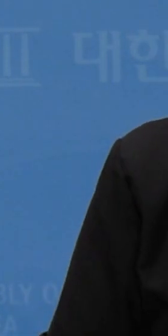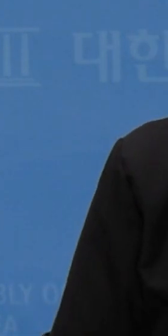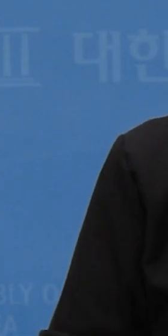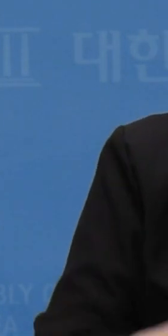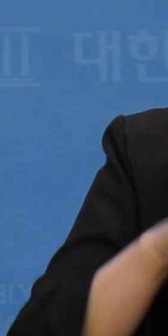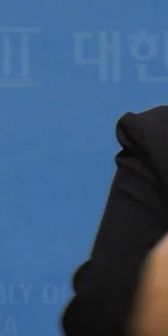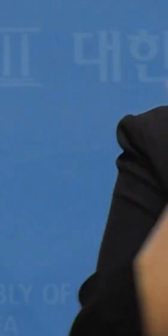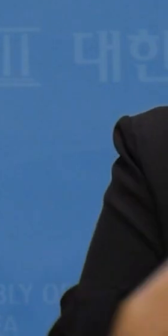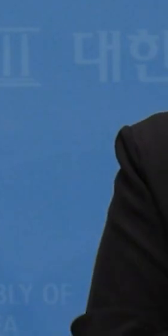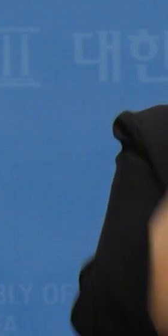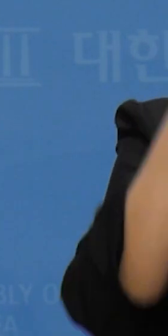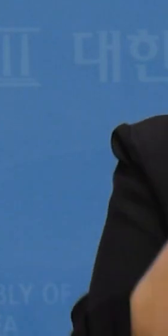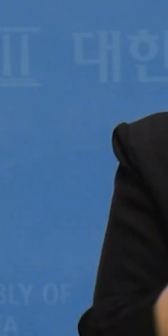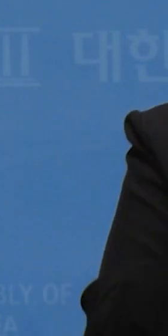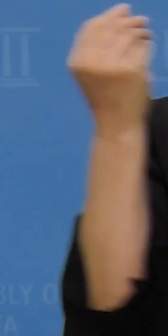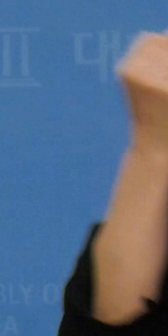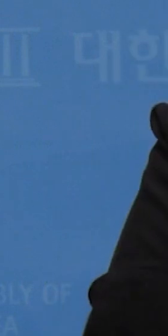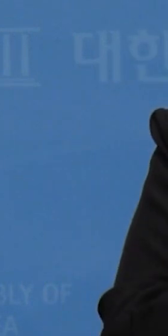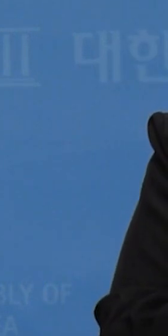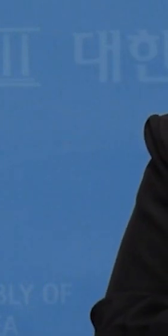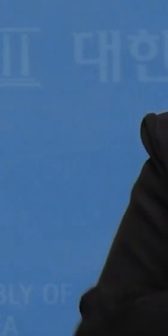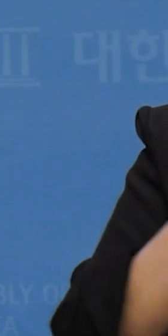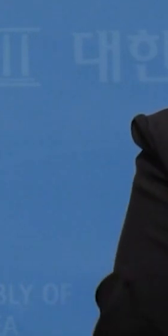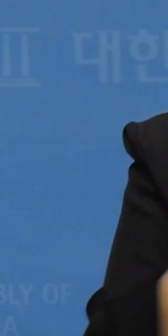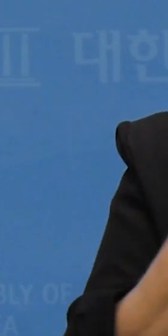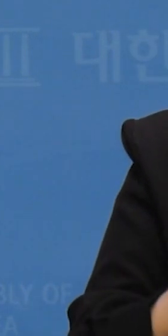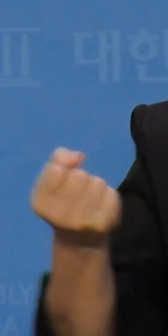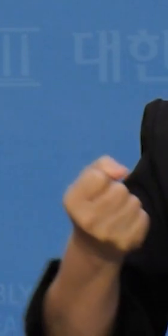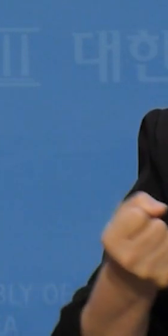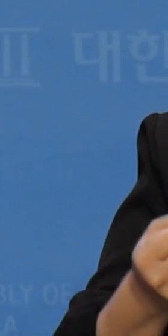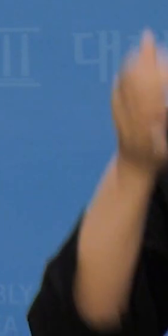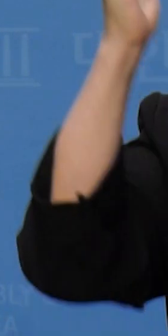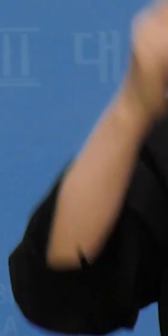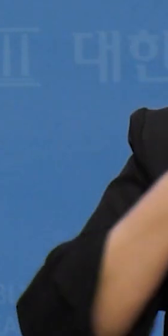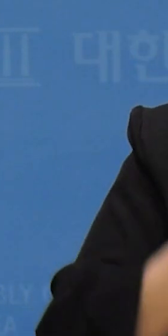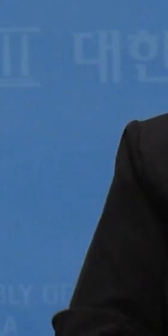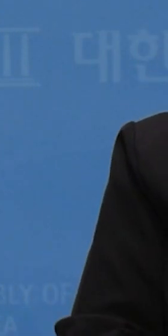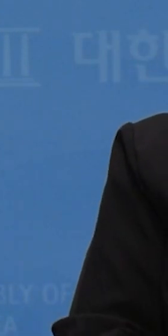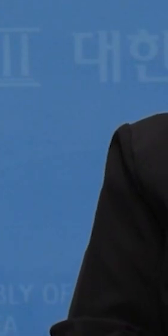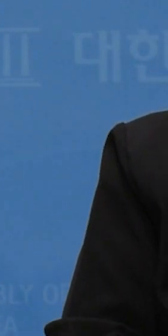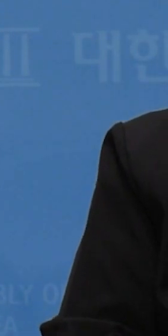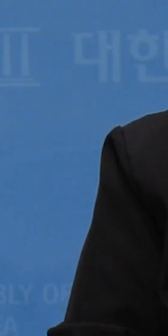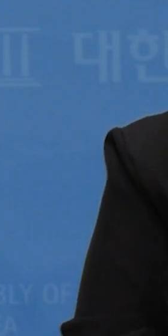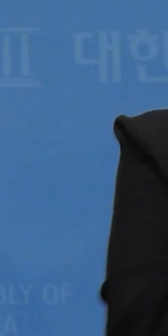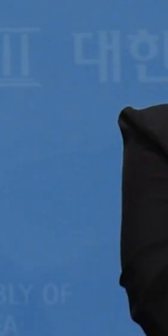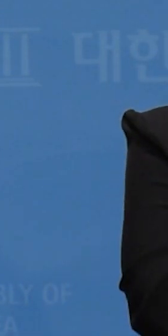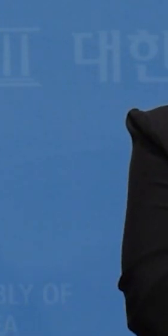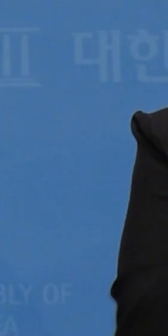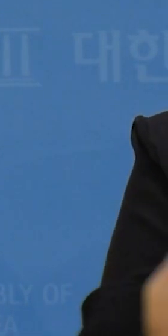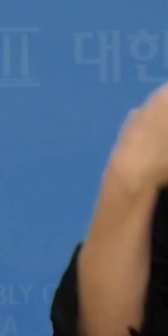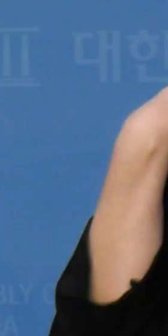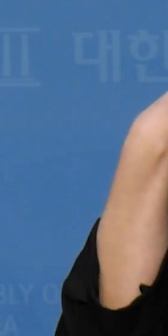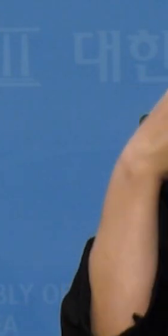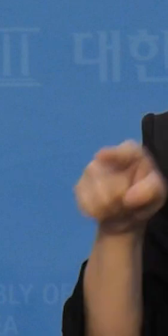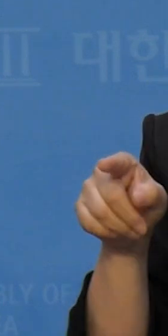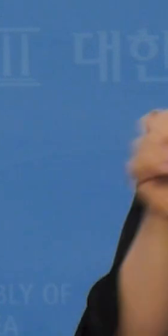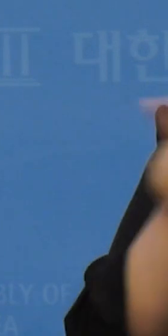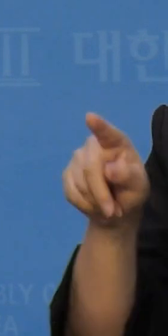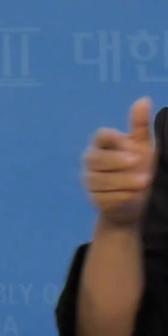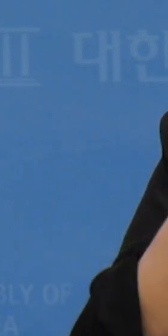오직 국민 분열만 조장해온 대통령이 책임을 야당에 전가하고 있으니 정말